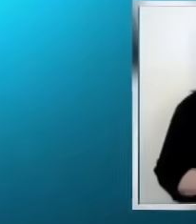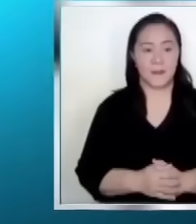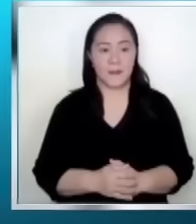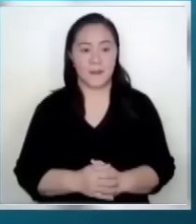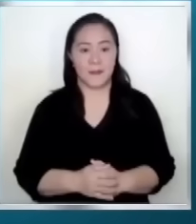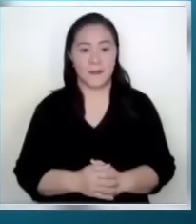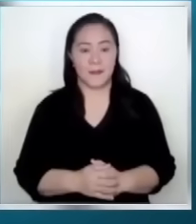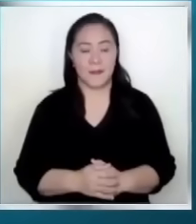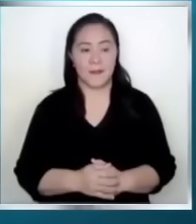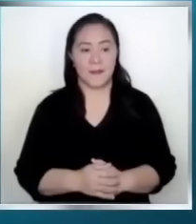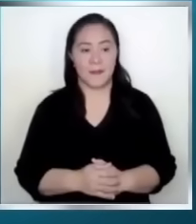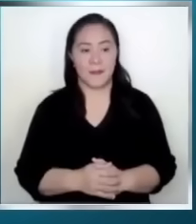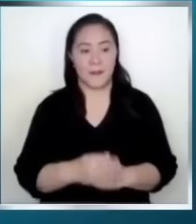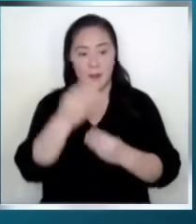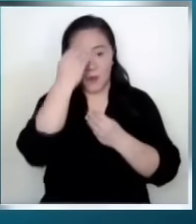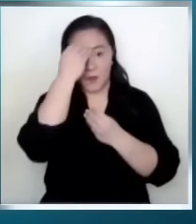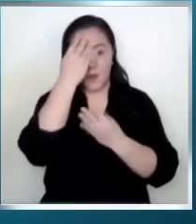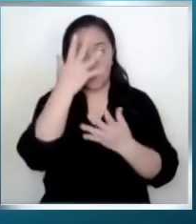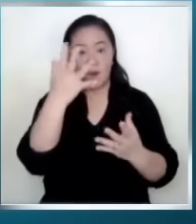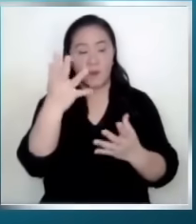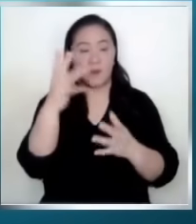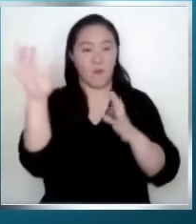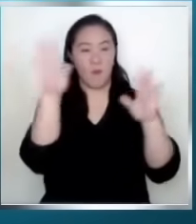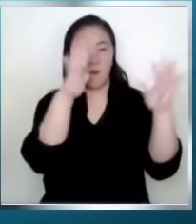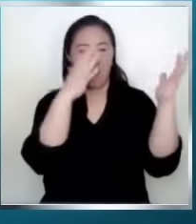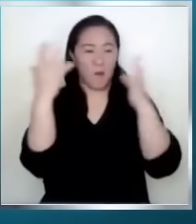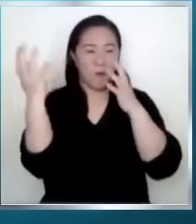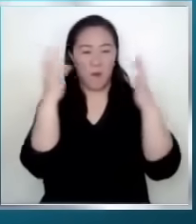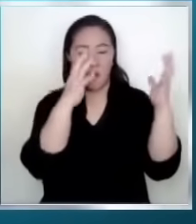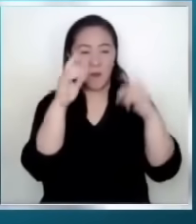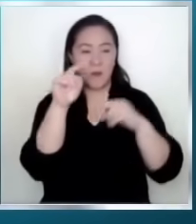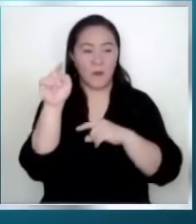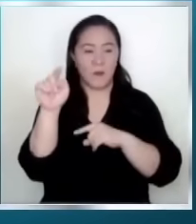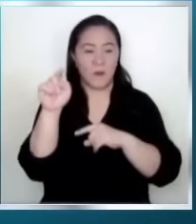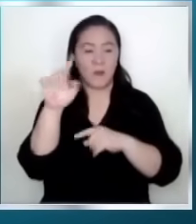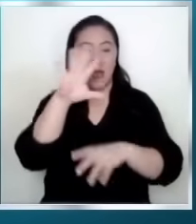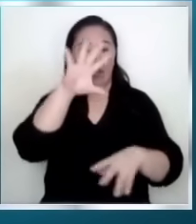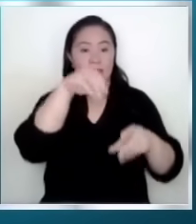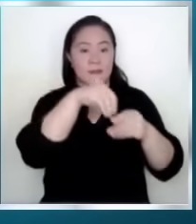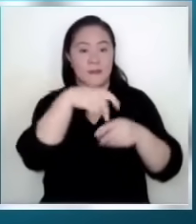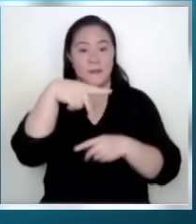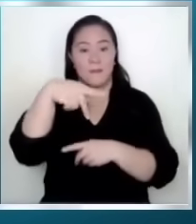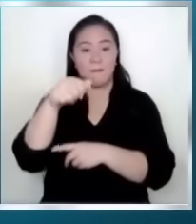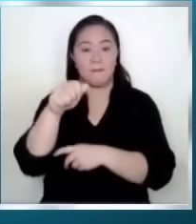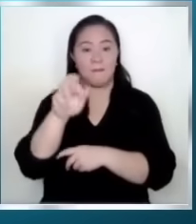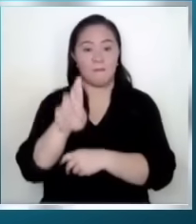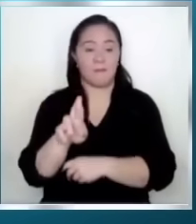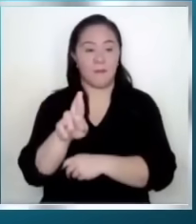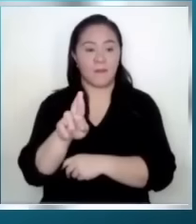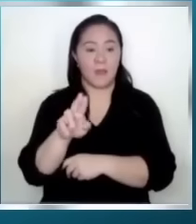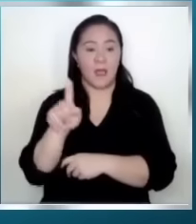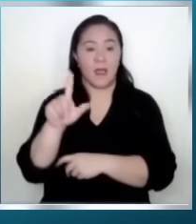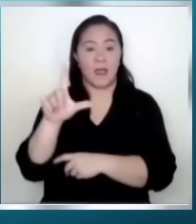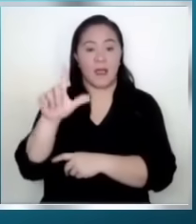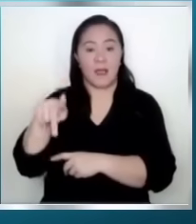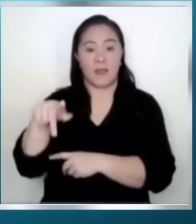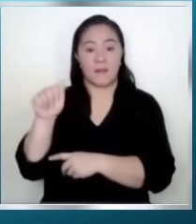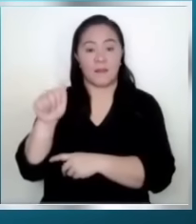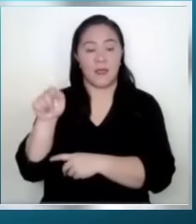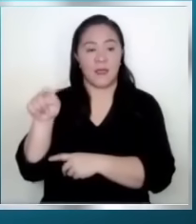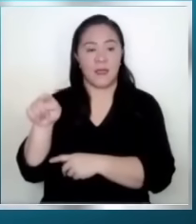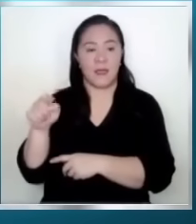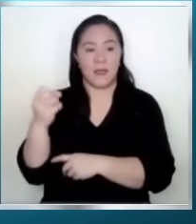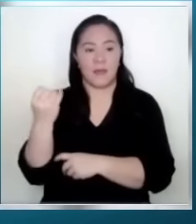Mga kapuso, naging bagyo na at nakapasok na rin sa loob ng Philippine Area of Responsibility yung low pressure area na ilang araw na